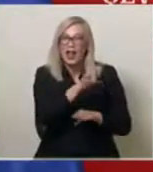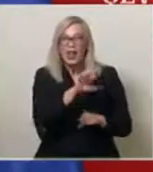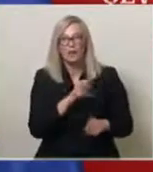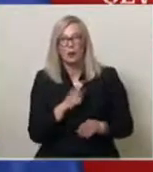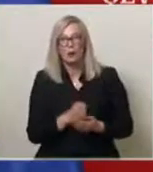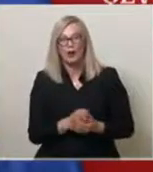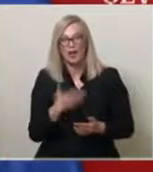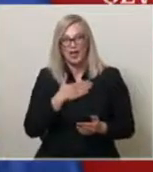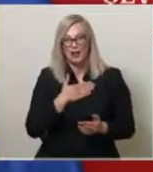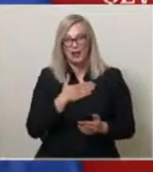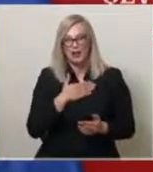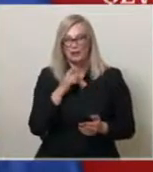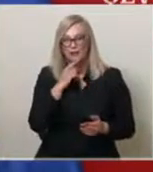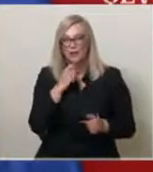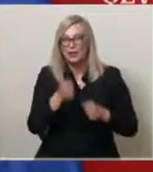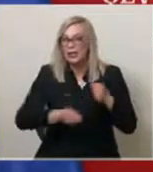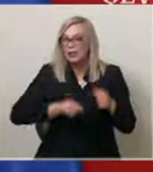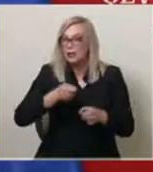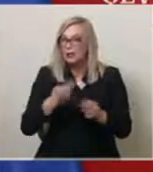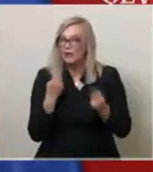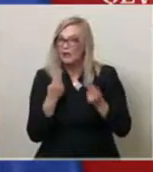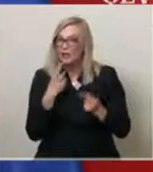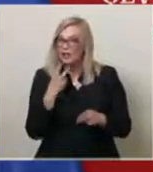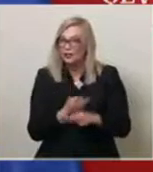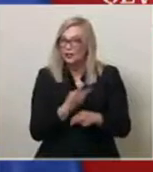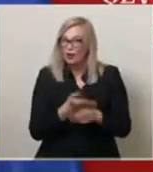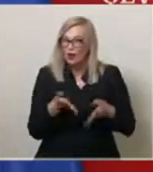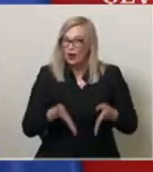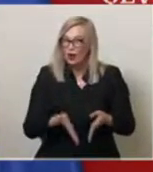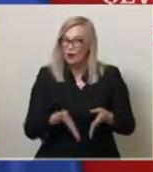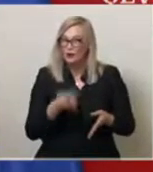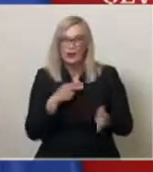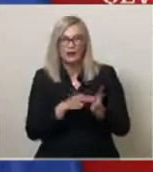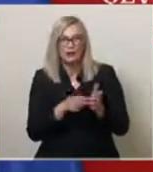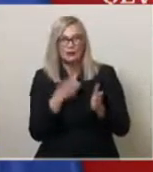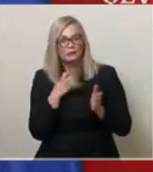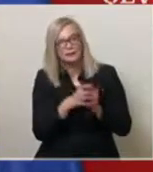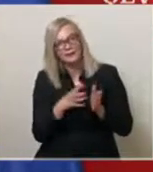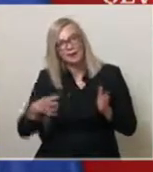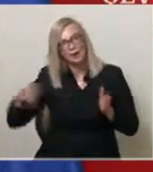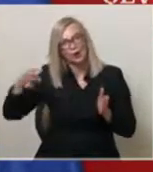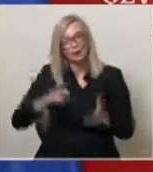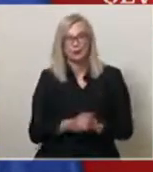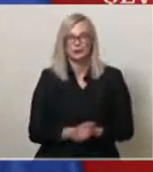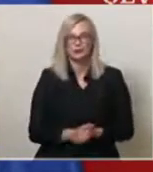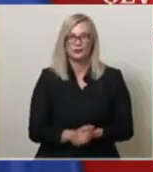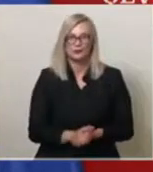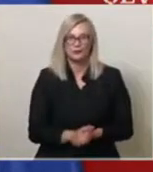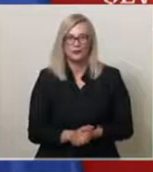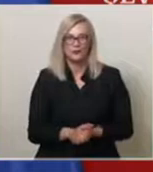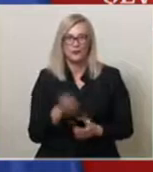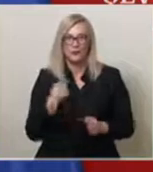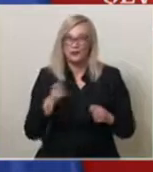Вече имавме значителни инвестиции во државата овде и планираме да продолжиме. Веќе